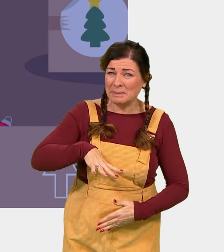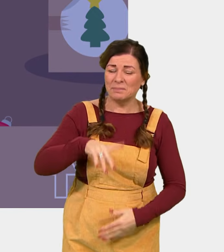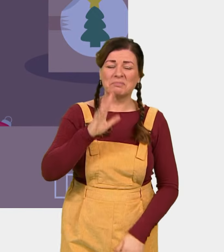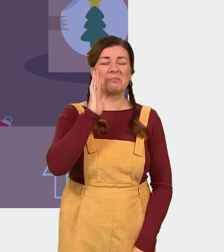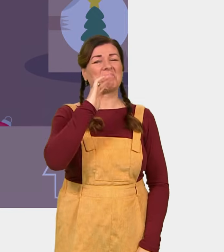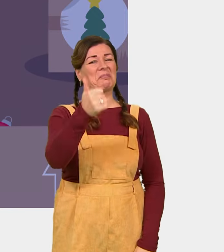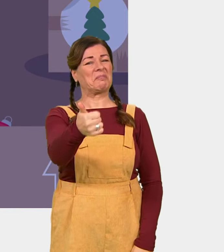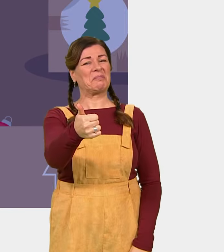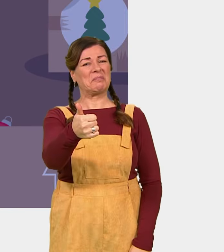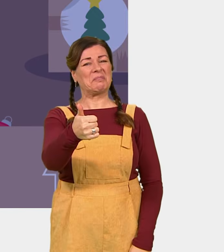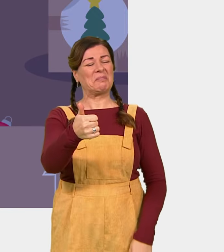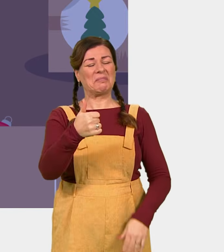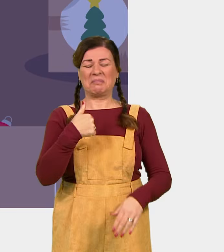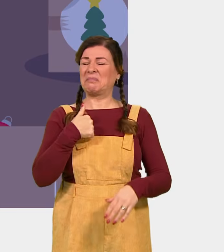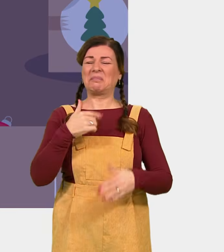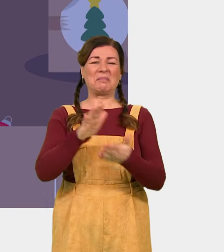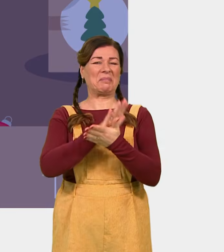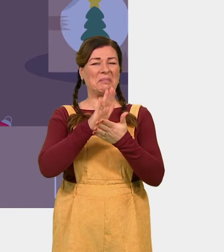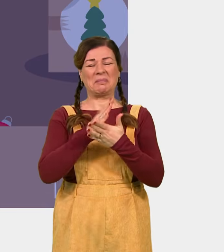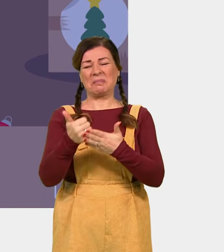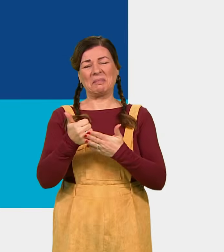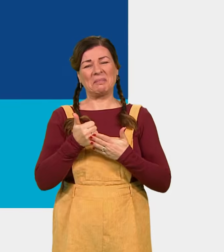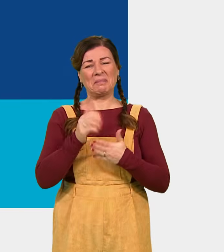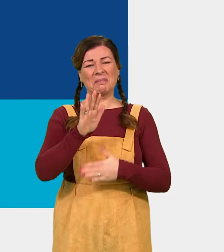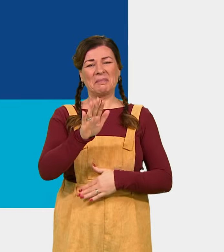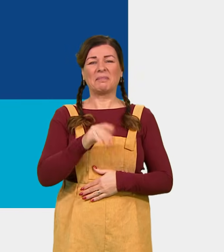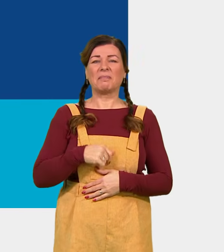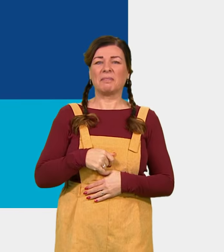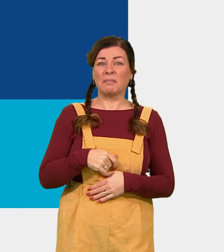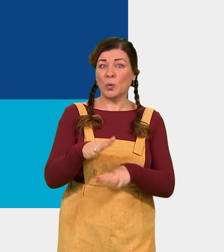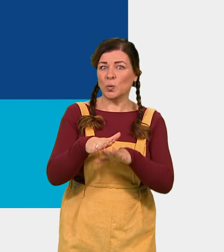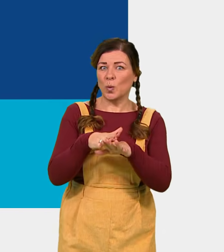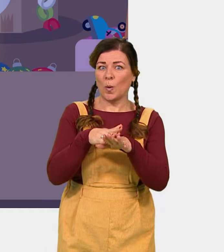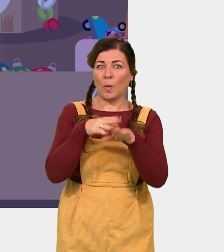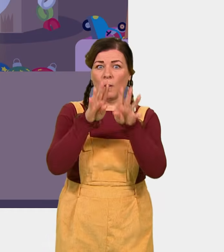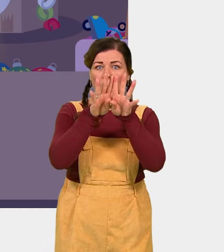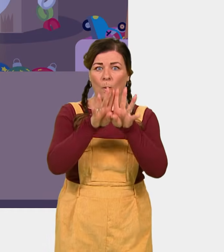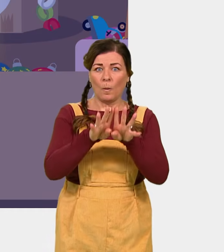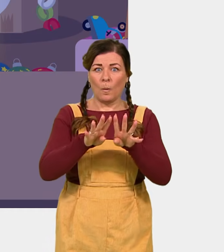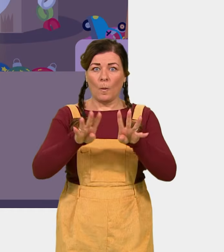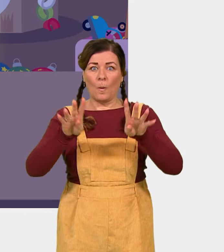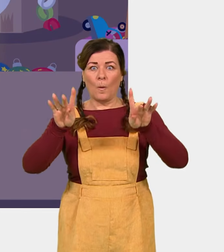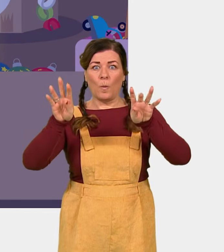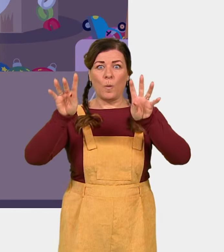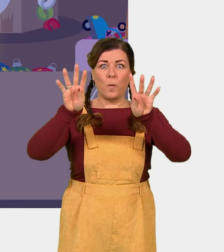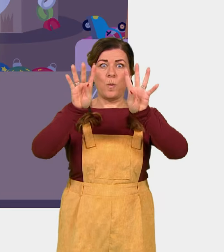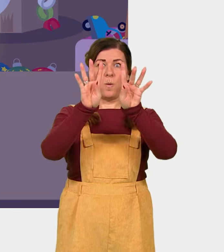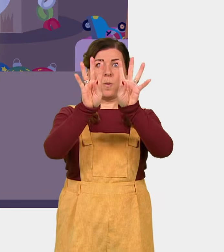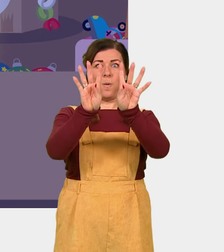Dim problem, medda Miriam y Menora. Yn ara deg, fesul